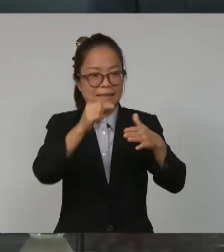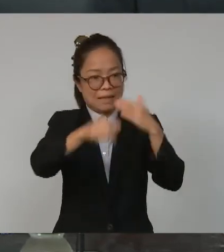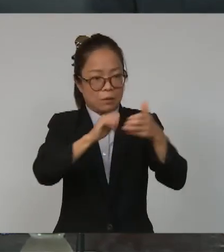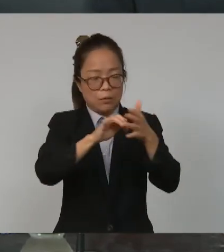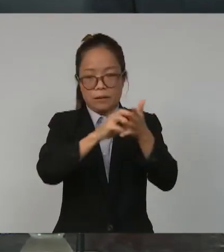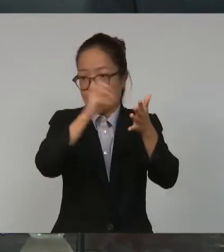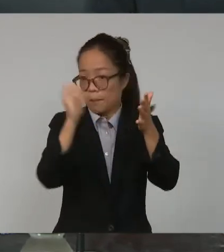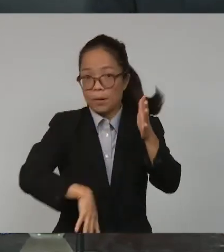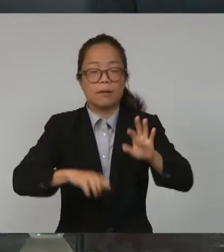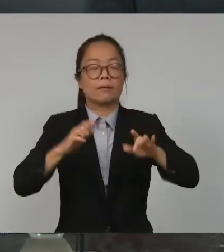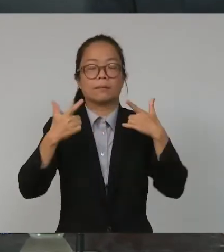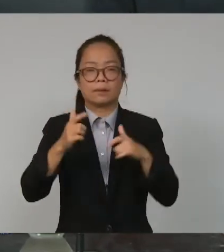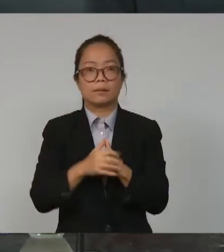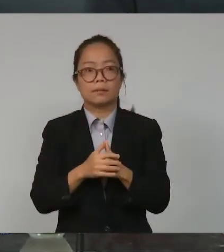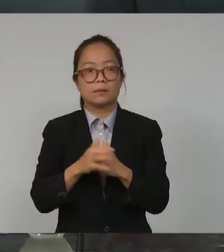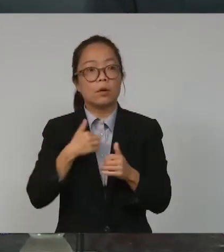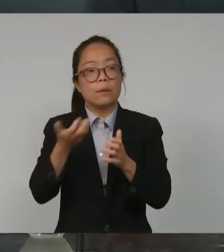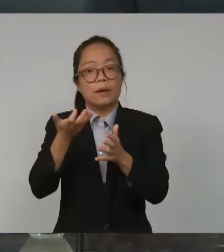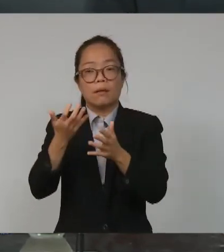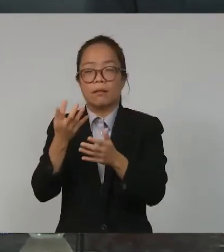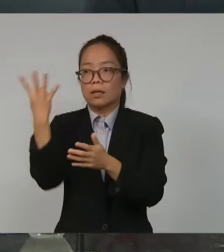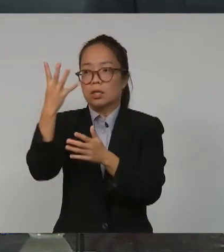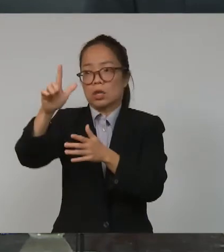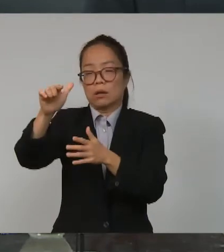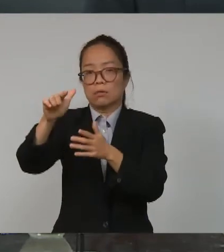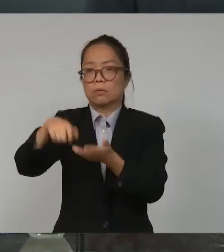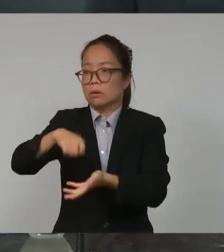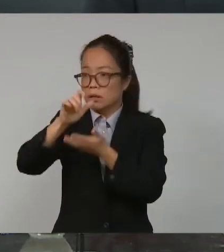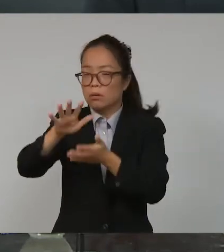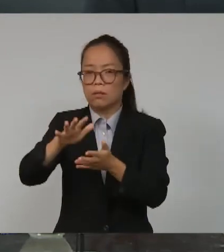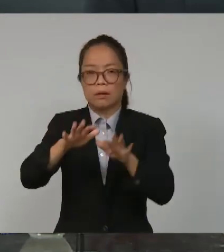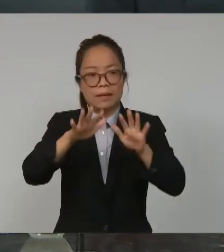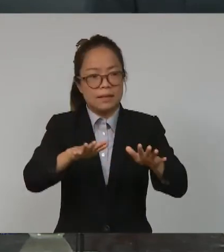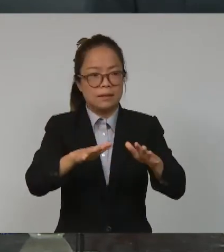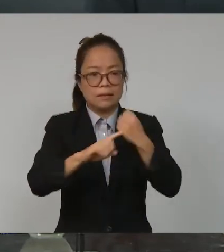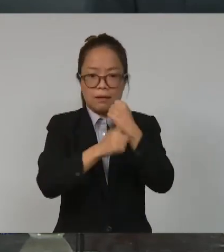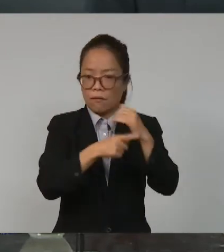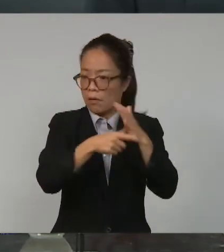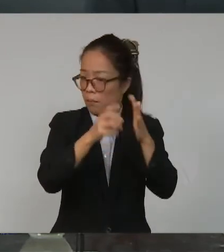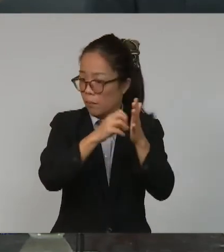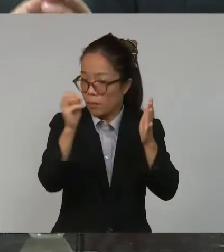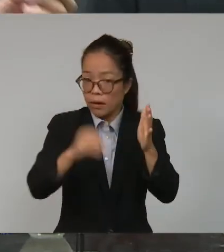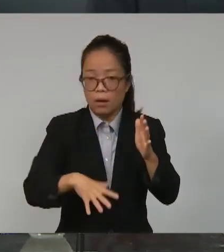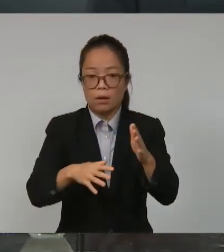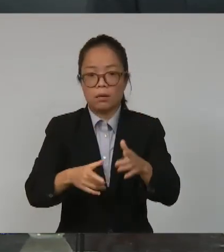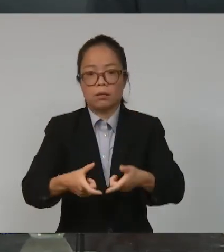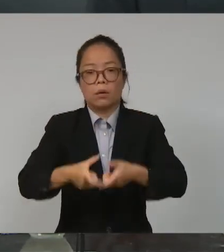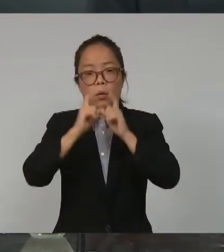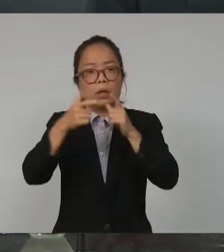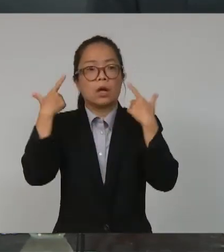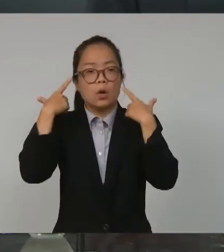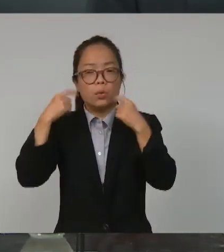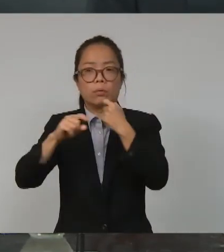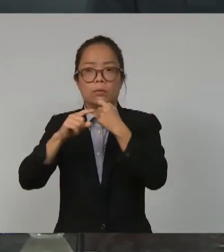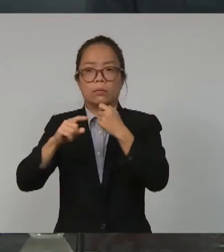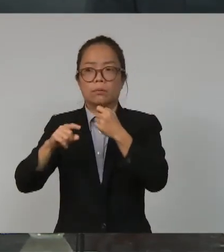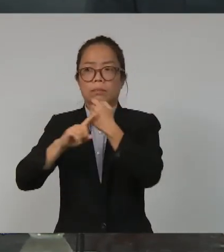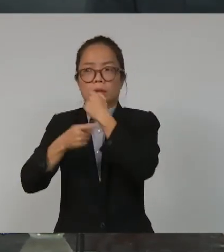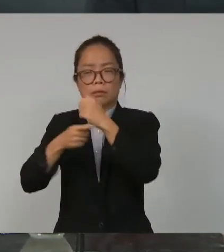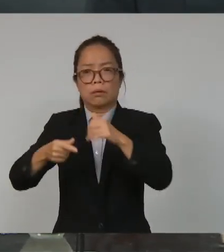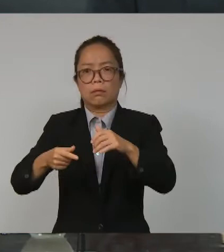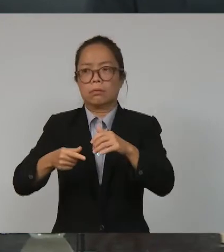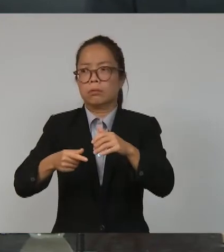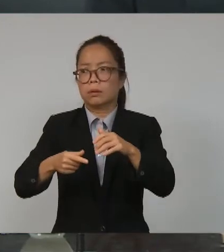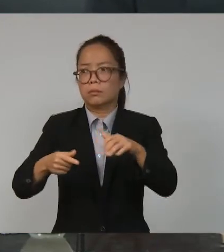文。好，那正如同刚刚四位老师所说，废止掉现行的条文并不会回到原来的条文哦，所以反而